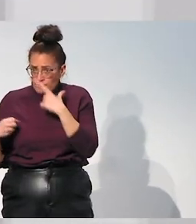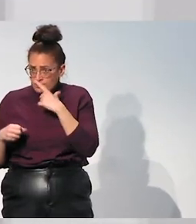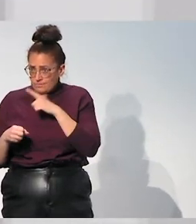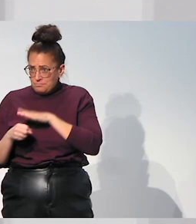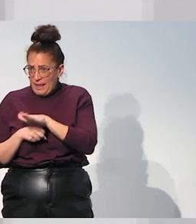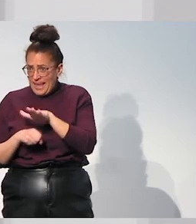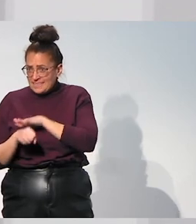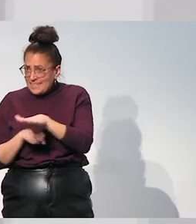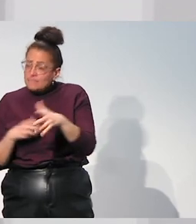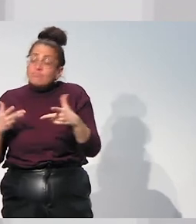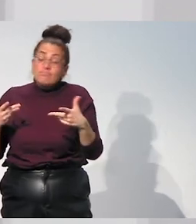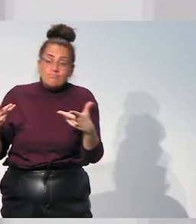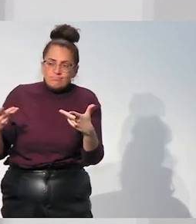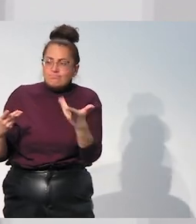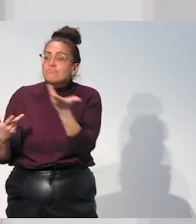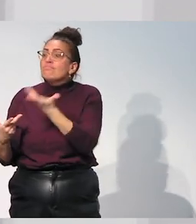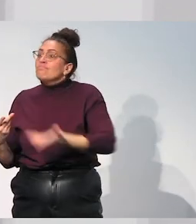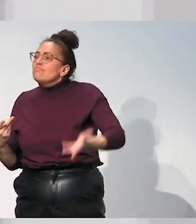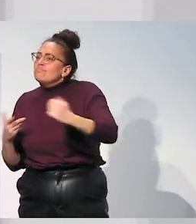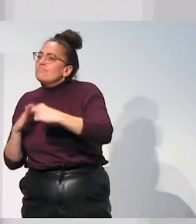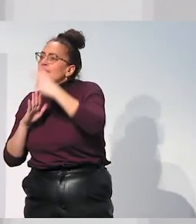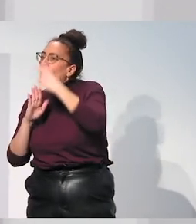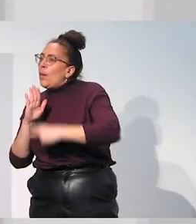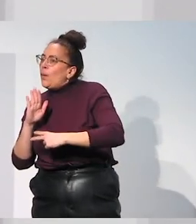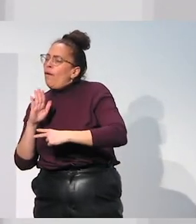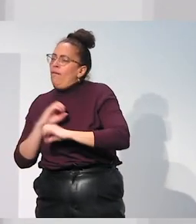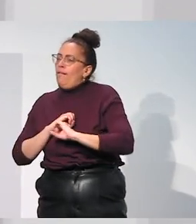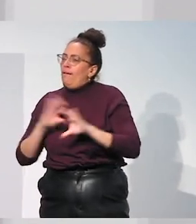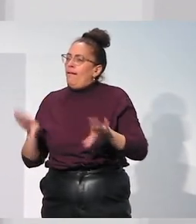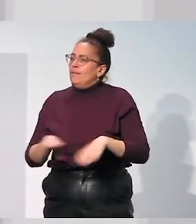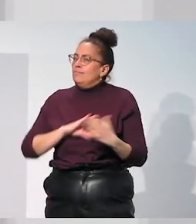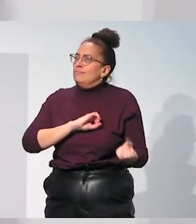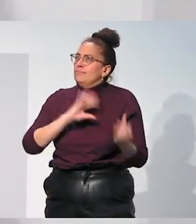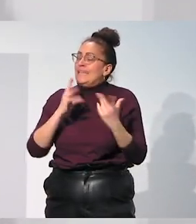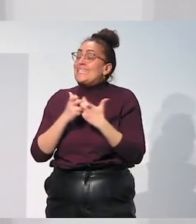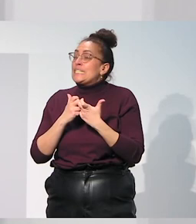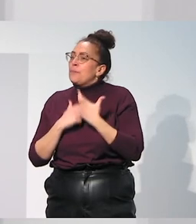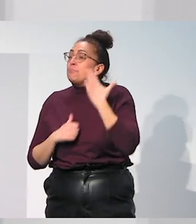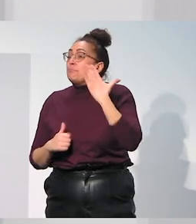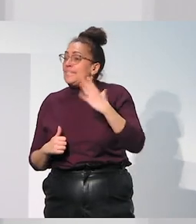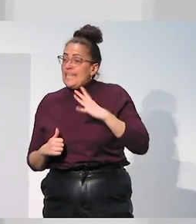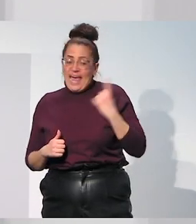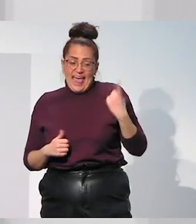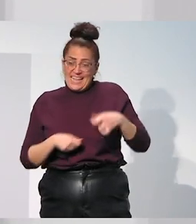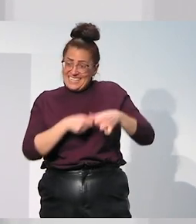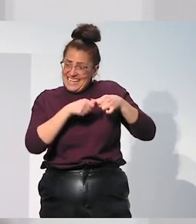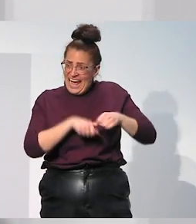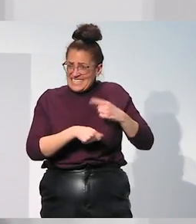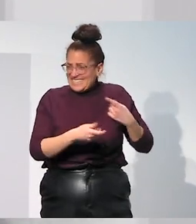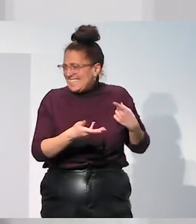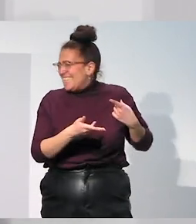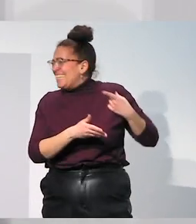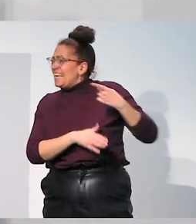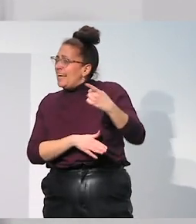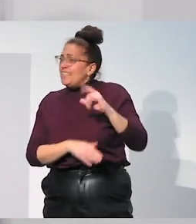on comprend, par exemple, hein, que son regard sur celle qui reste pour toujours, la mère de ses enfants,